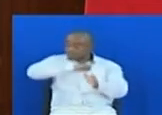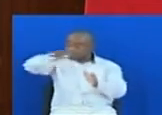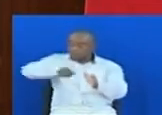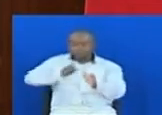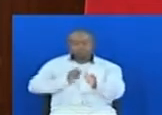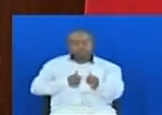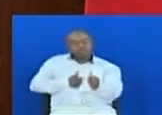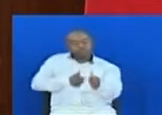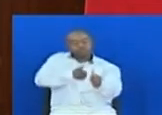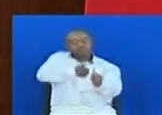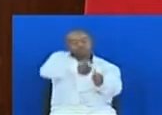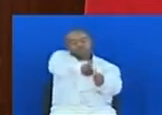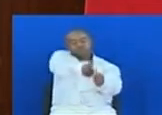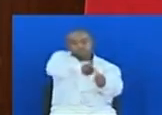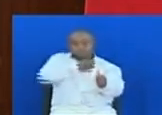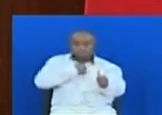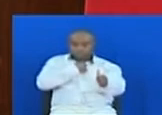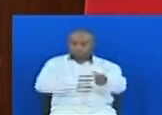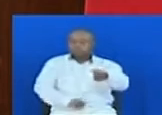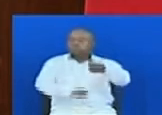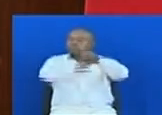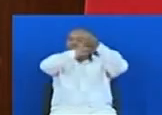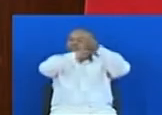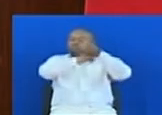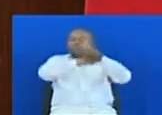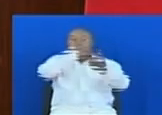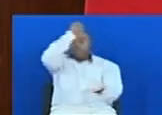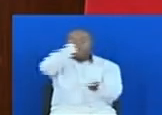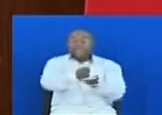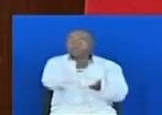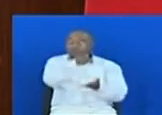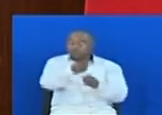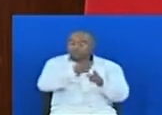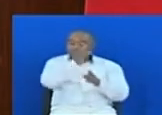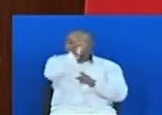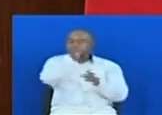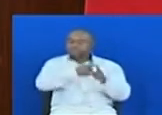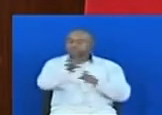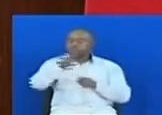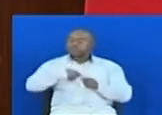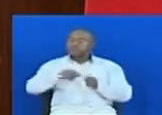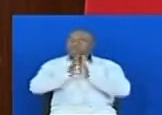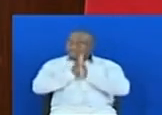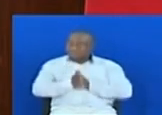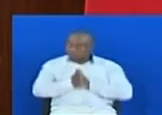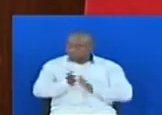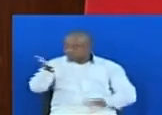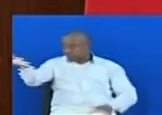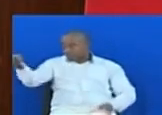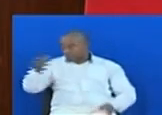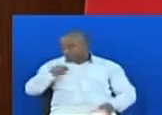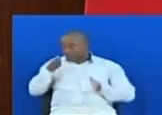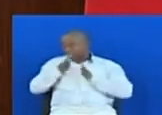kuifuata njia hiyo. Naunga mkono azimio hili Mheshimiwa 100%, na nakushukuru sana kwa nafasi hii.